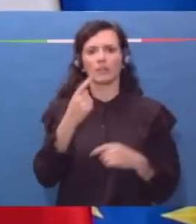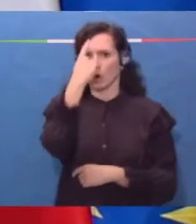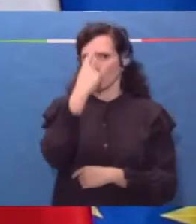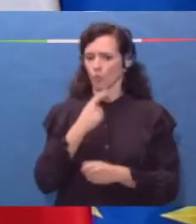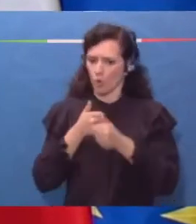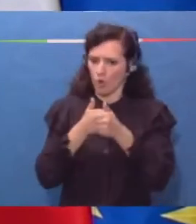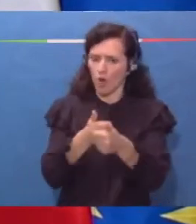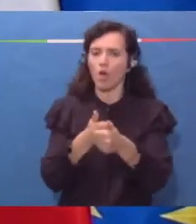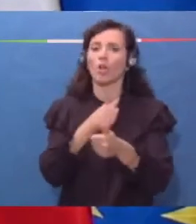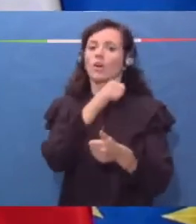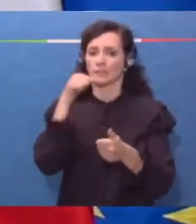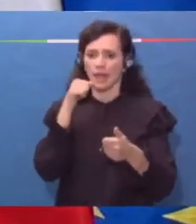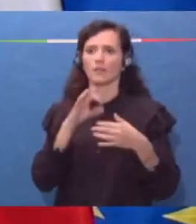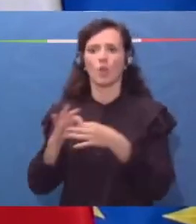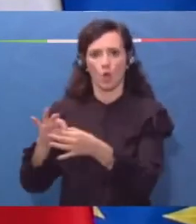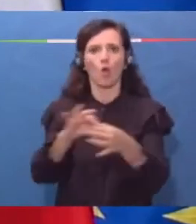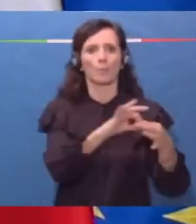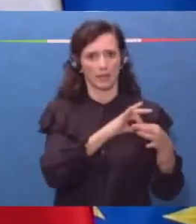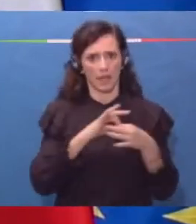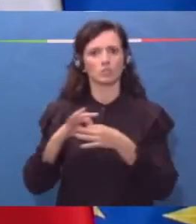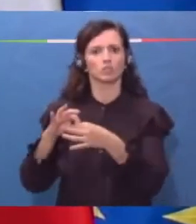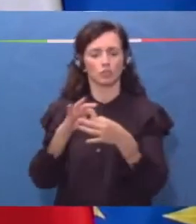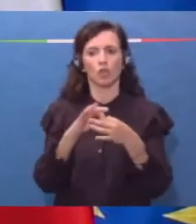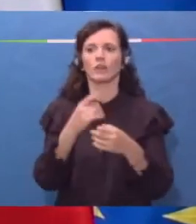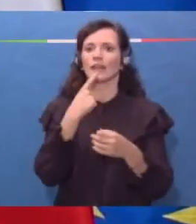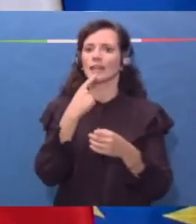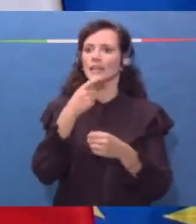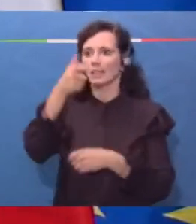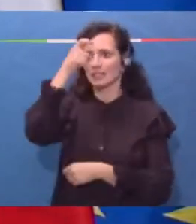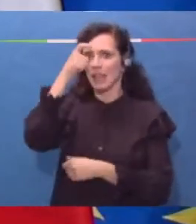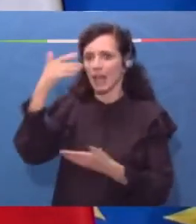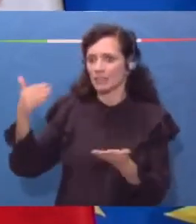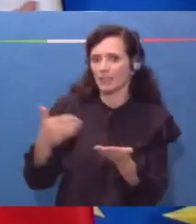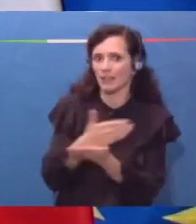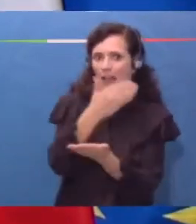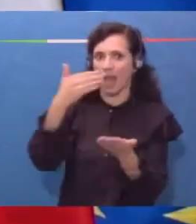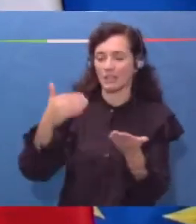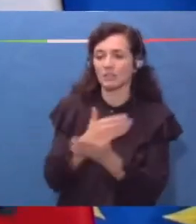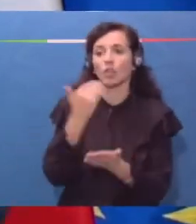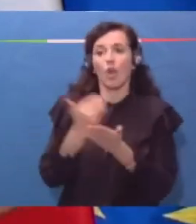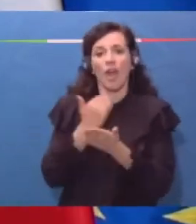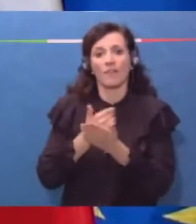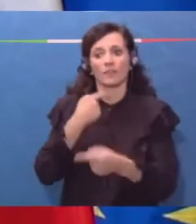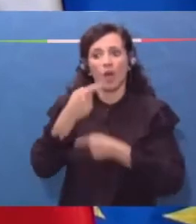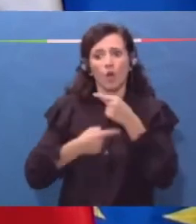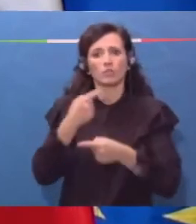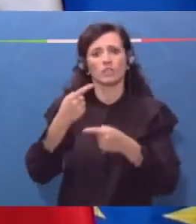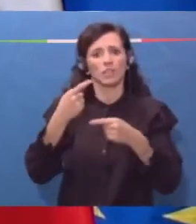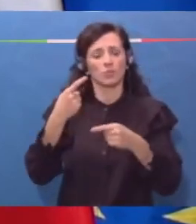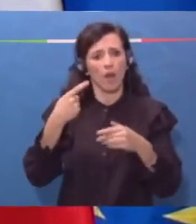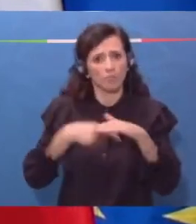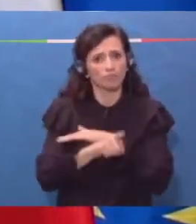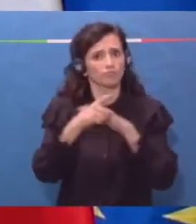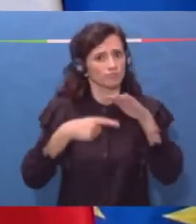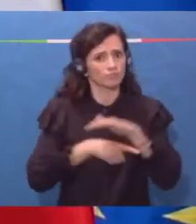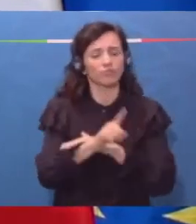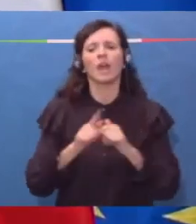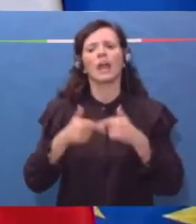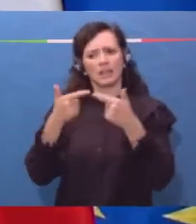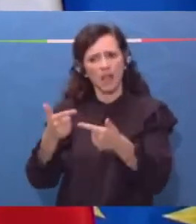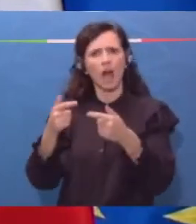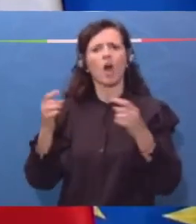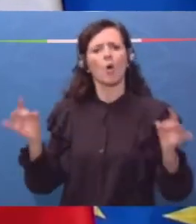politiche di cooperazione con i paesi di origine e di transito per evitare questi movimenti e offrire opportunità